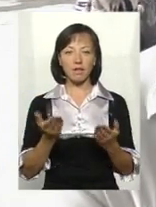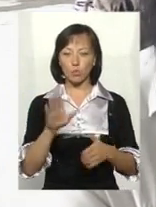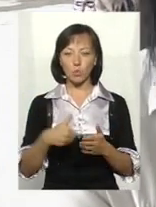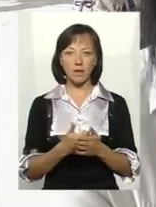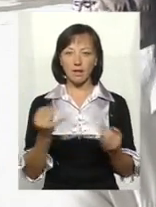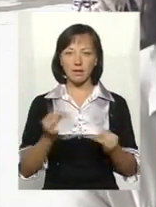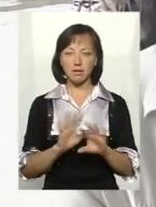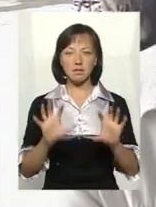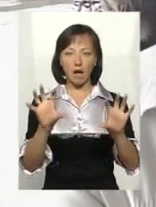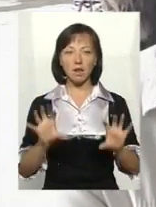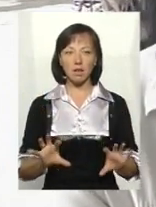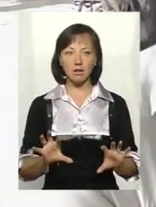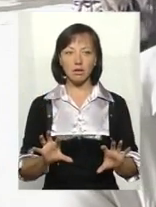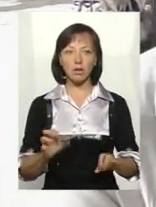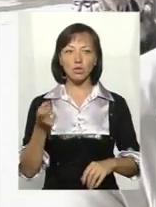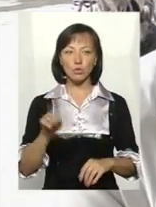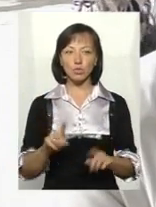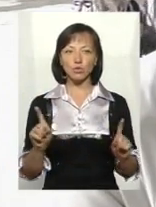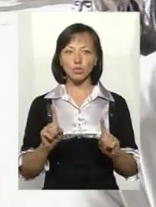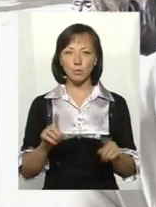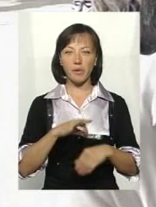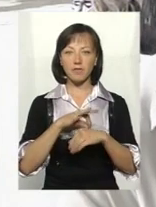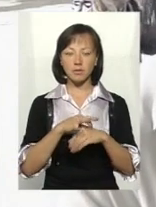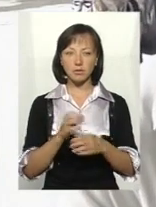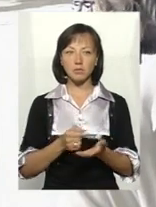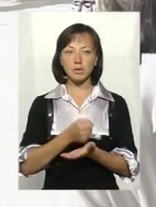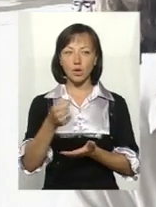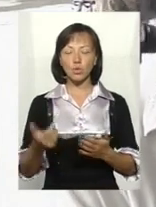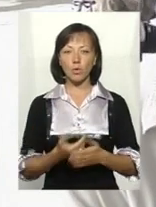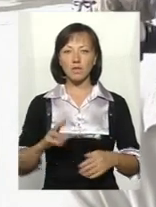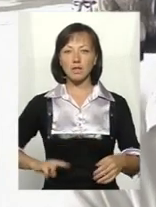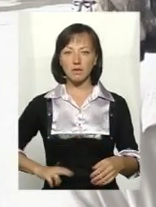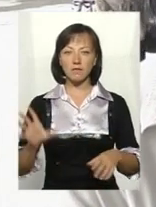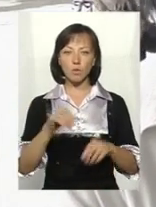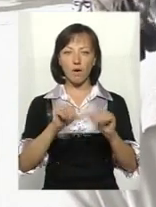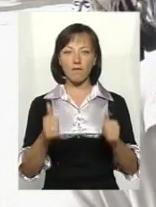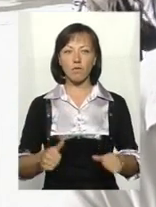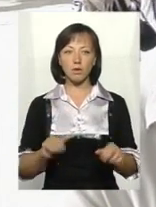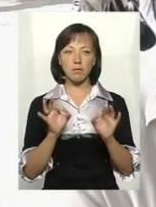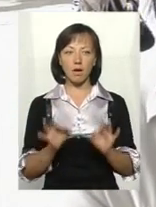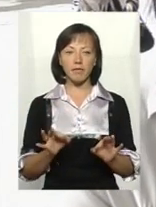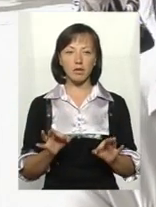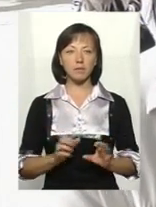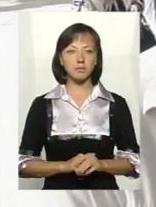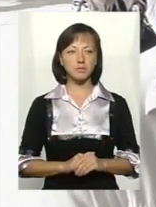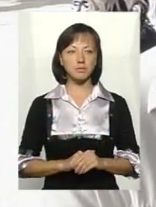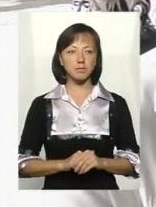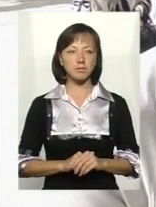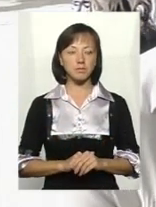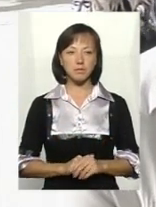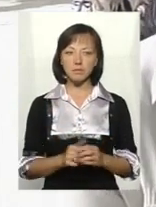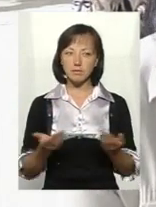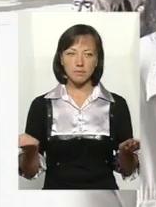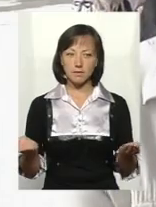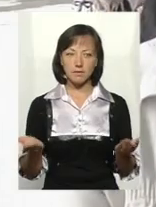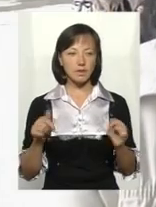интересует. Законодательно то, что проведено и призначен новый директор, все оформило правильно. Здесь